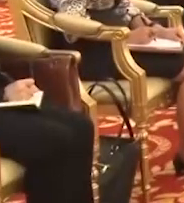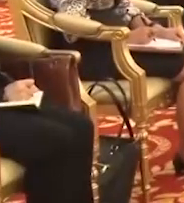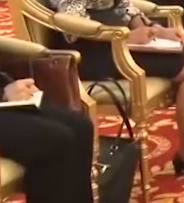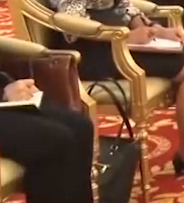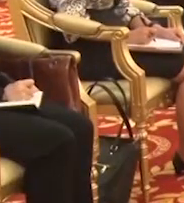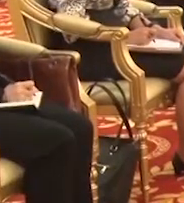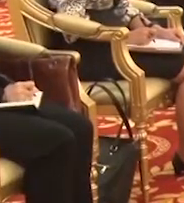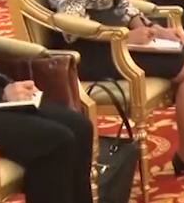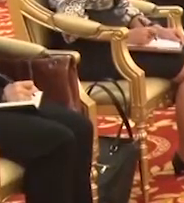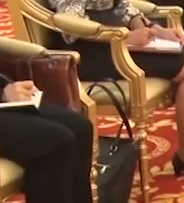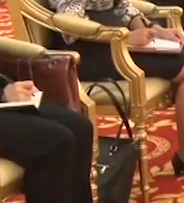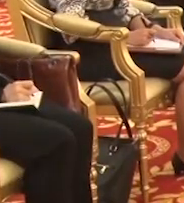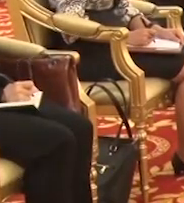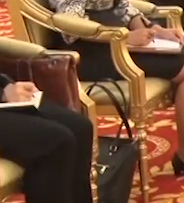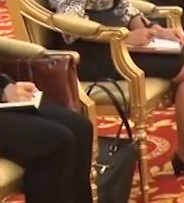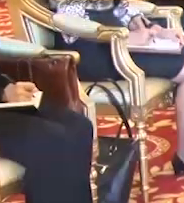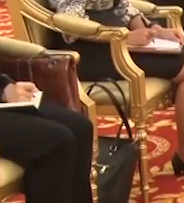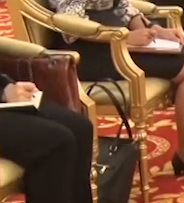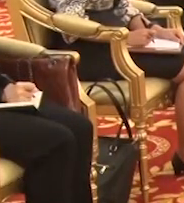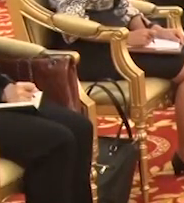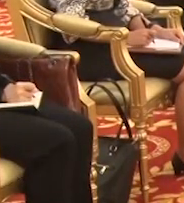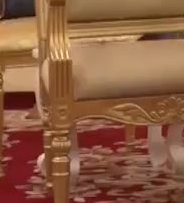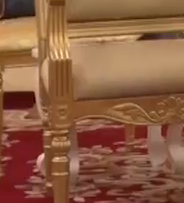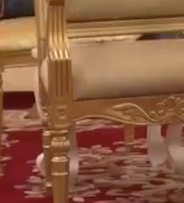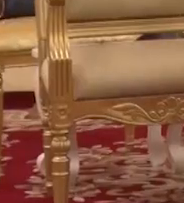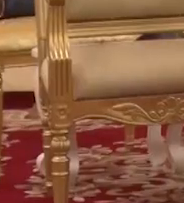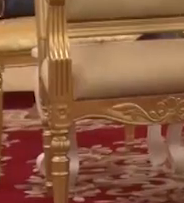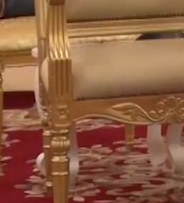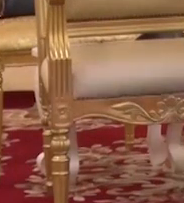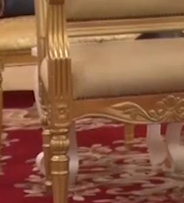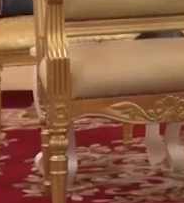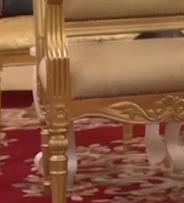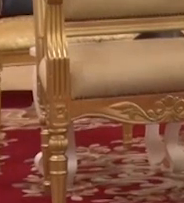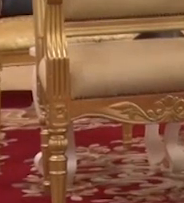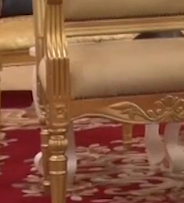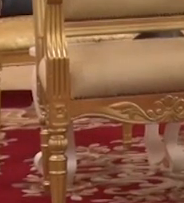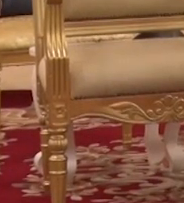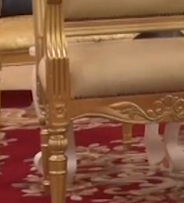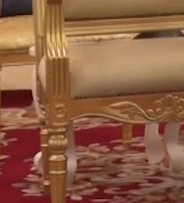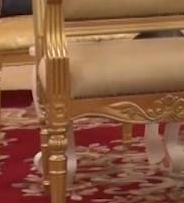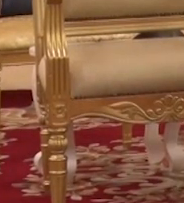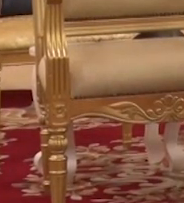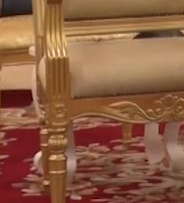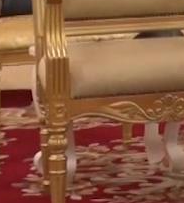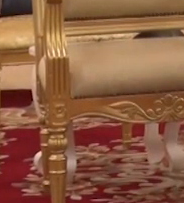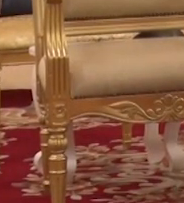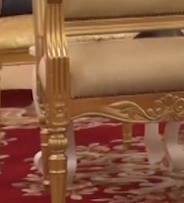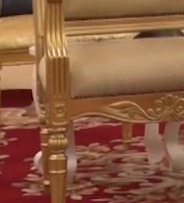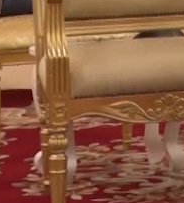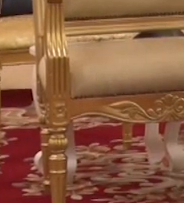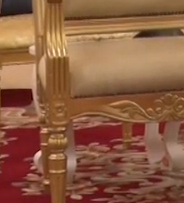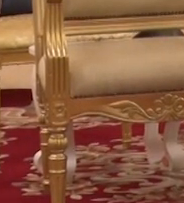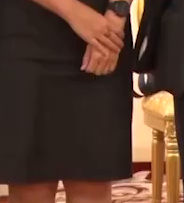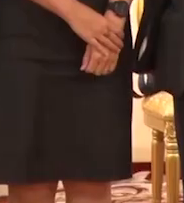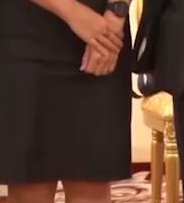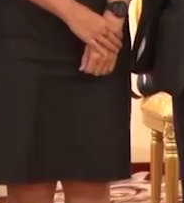นกบุในซาที่ระนาดรถสังกุมในจงเวียดนามถึงอ๋อไฮสัมดักบานโปรเซตโปจูนโปกันในโปรตุเกสมีสกปรกพิบล้อนังด